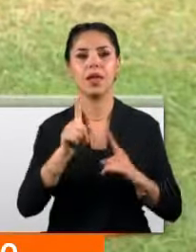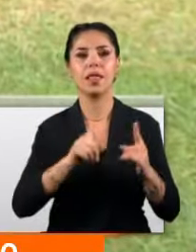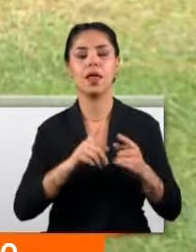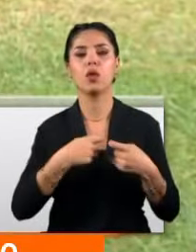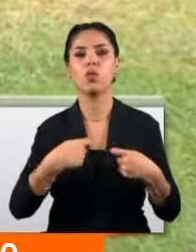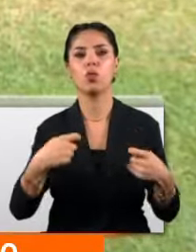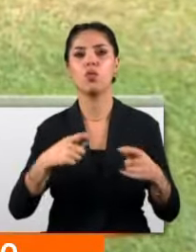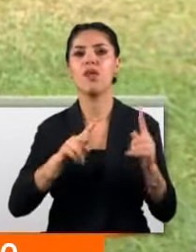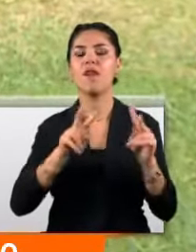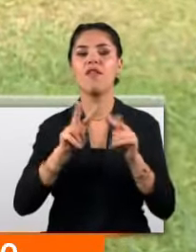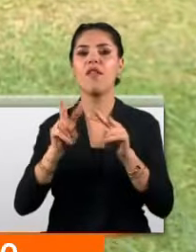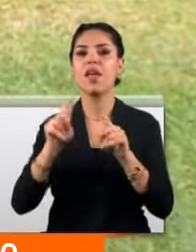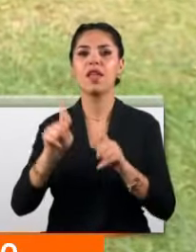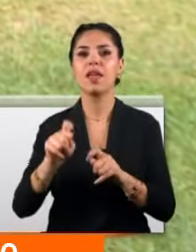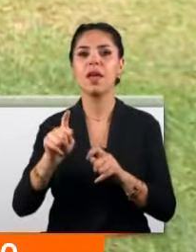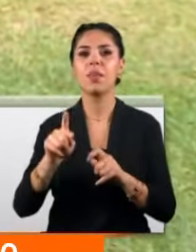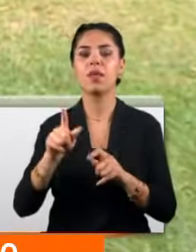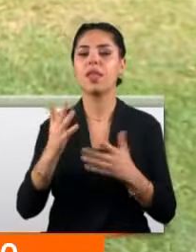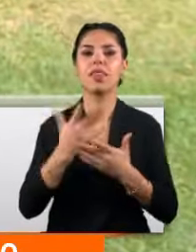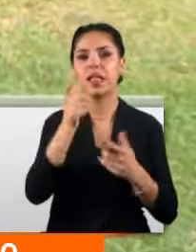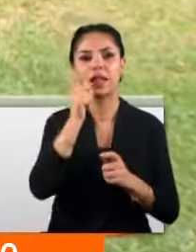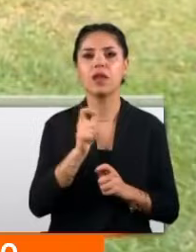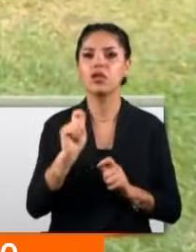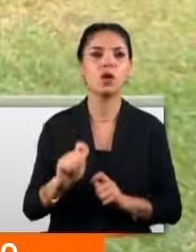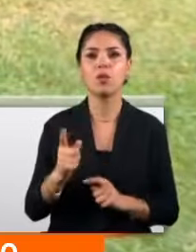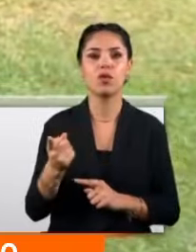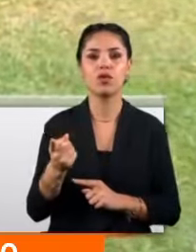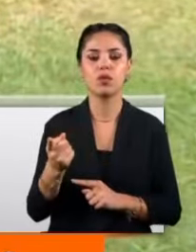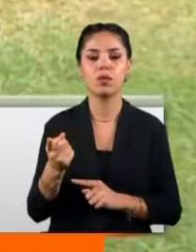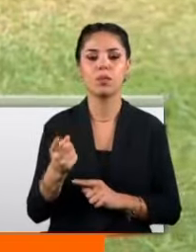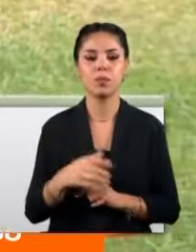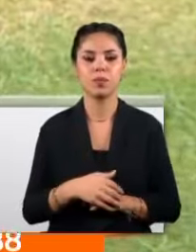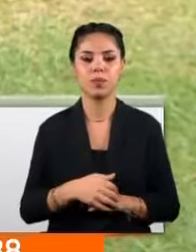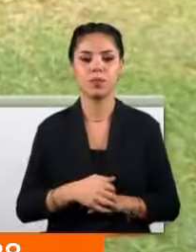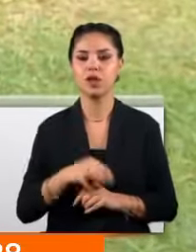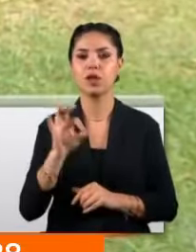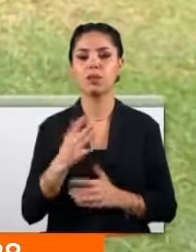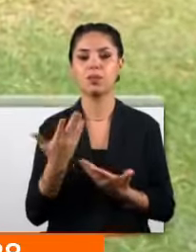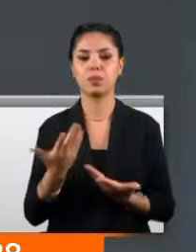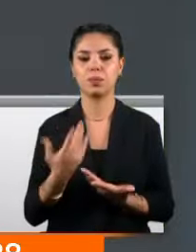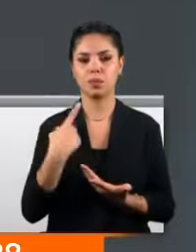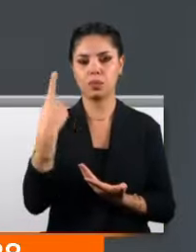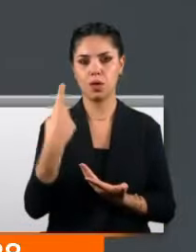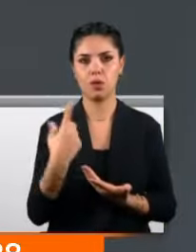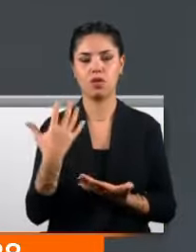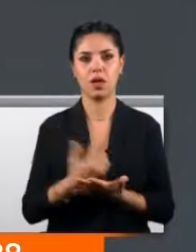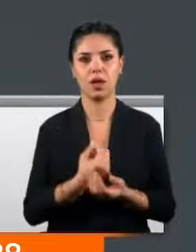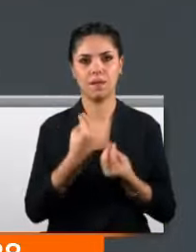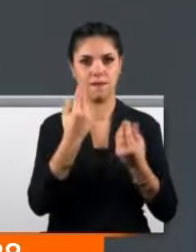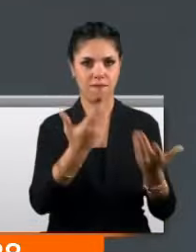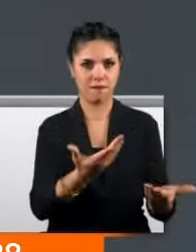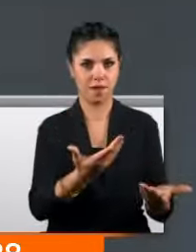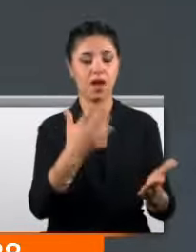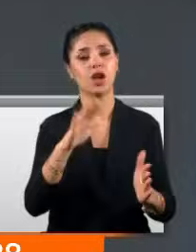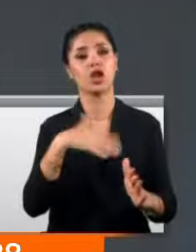Mesela neyle daha çok çekebileceğinizi düşünürsünüz insanları? Şimdi şöyle, önce kazandırırsın,